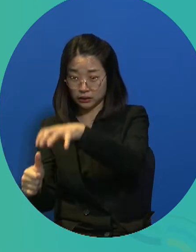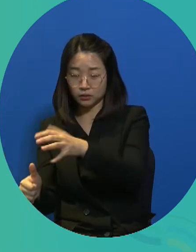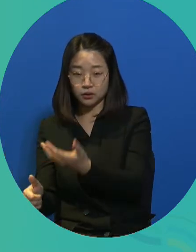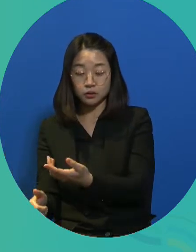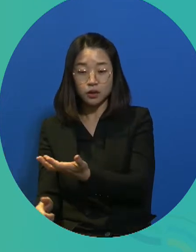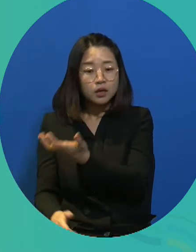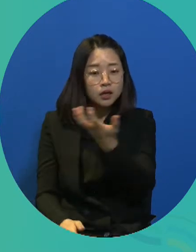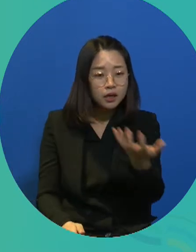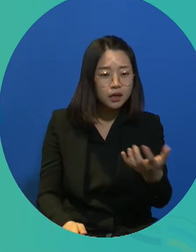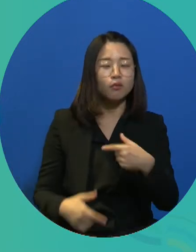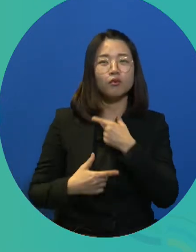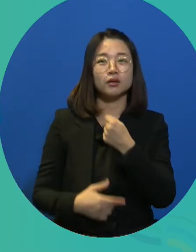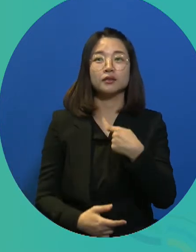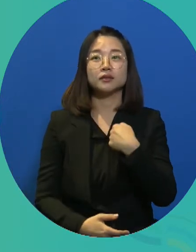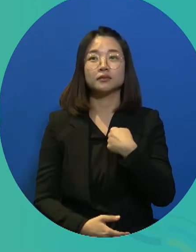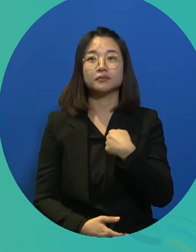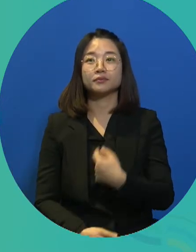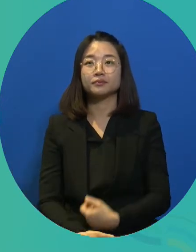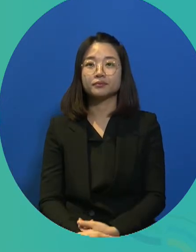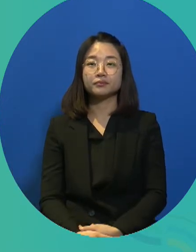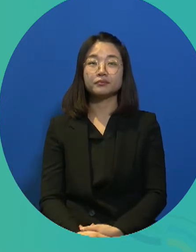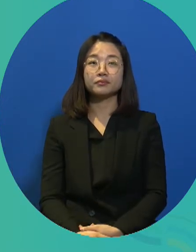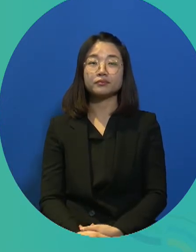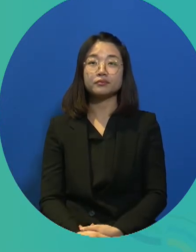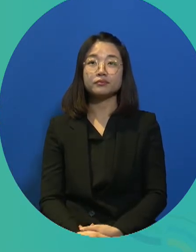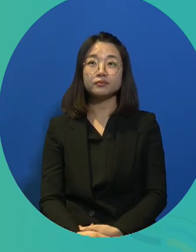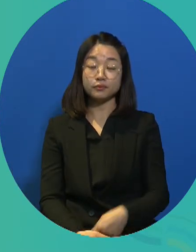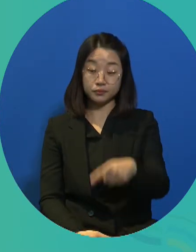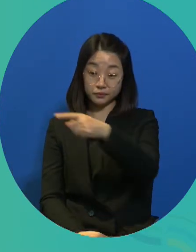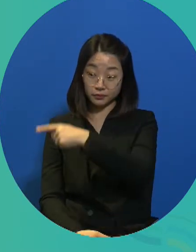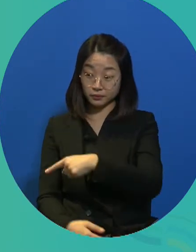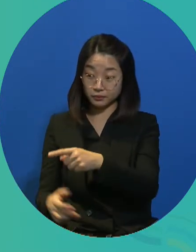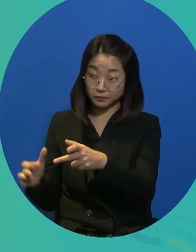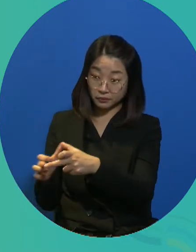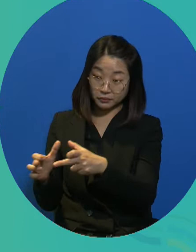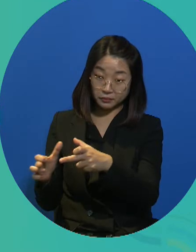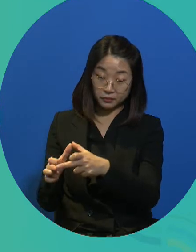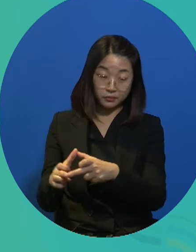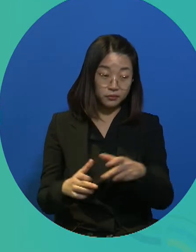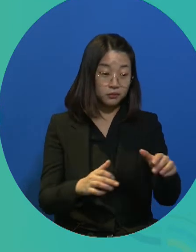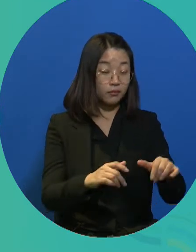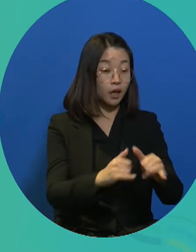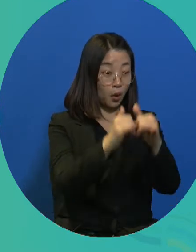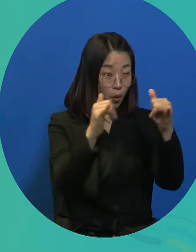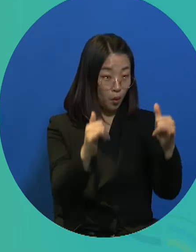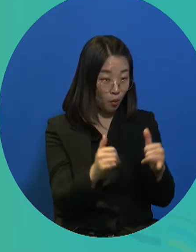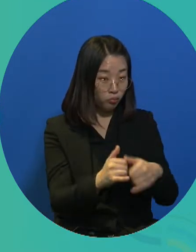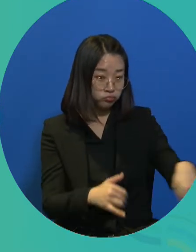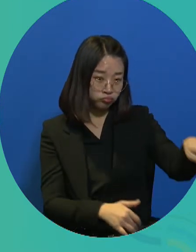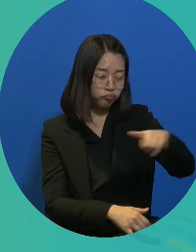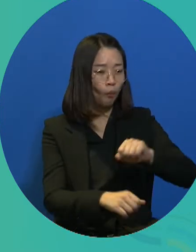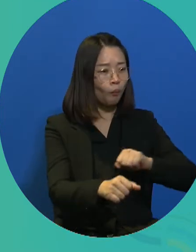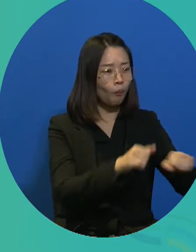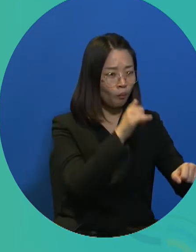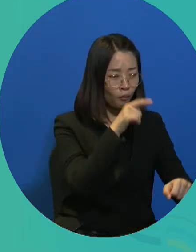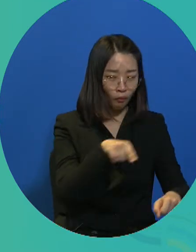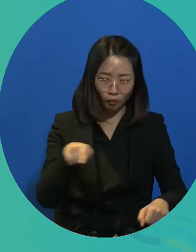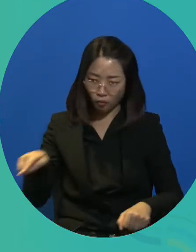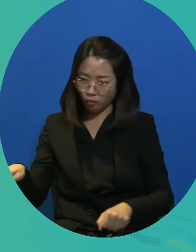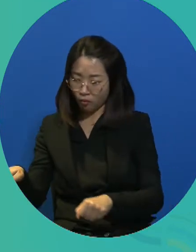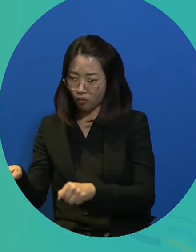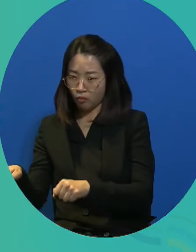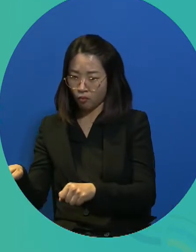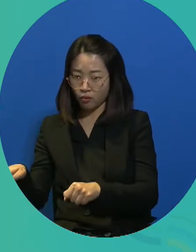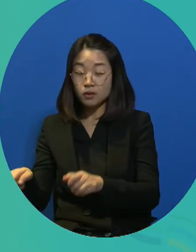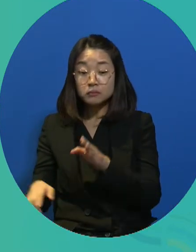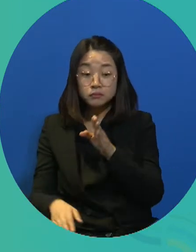의지를 가지고 있습니다. 말씀드렸다시피 대부분의 장애인들은 지역사회에서 활동을 하고 생활을 하고 있습니다만,